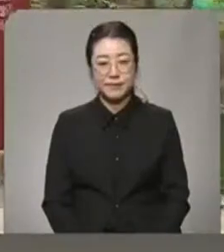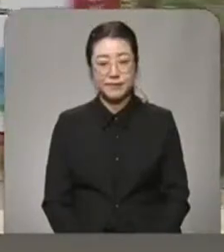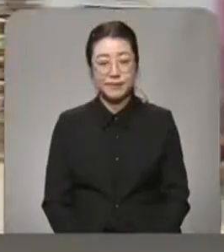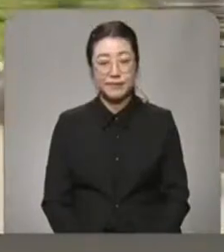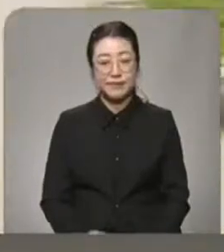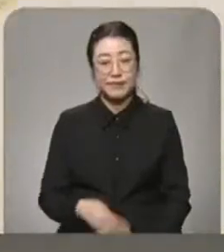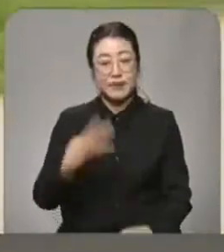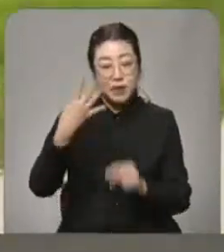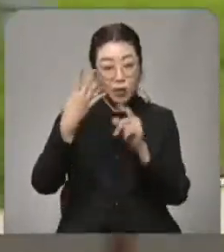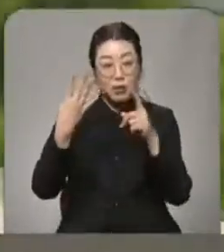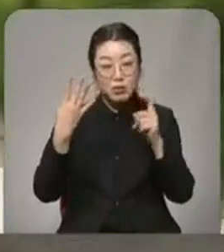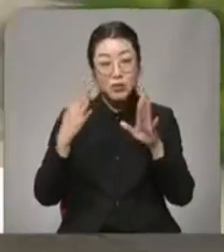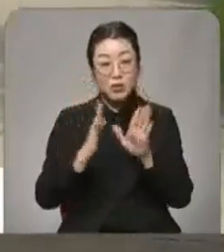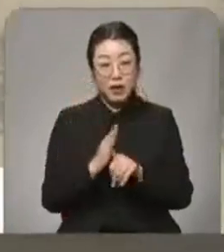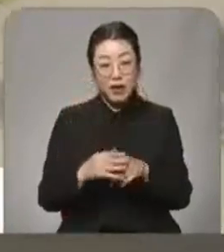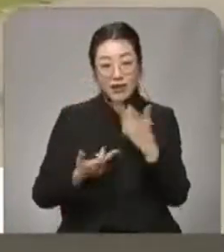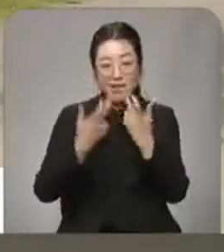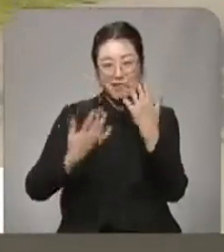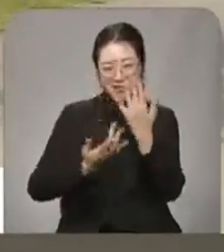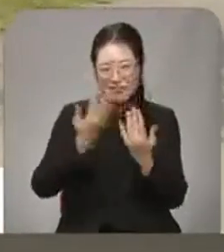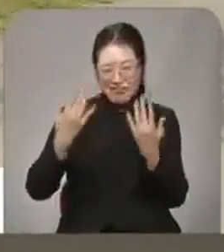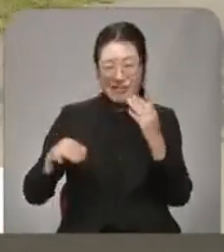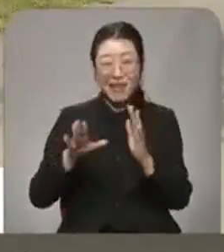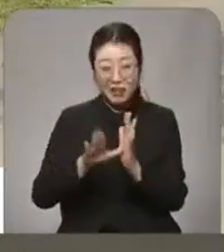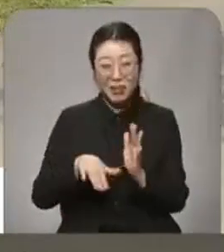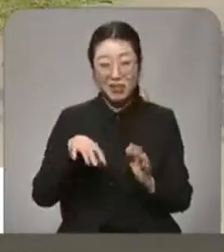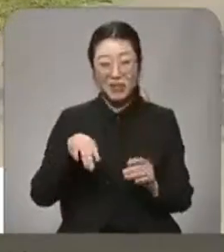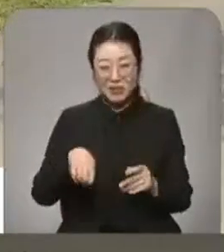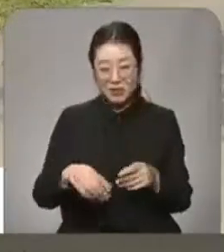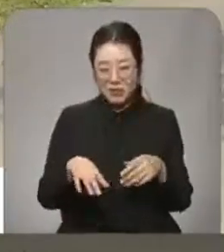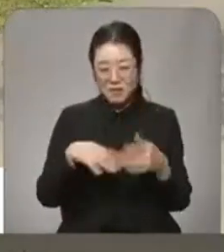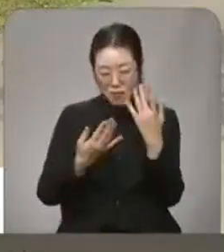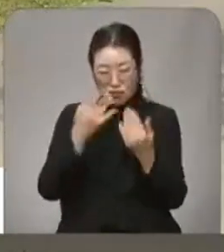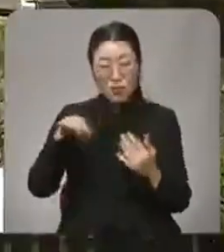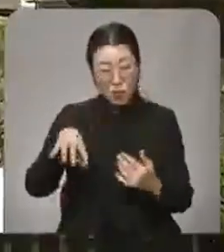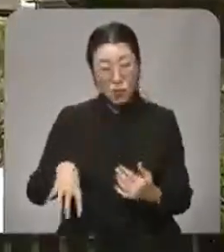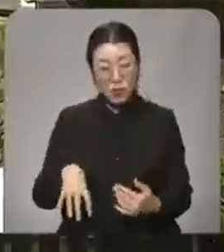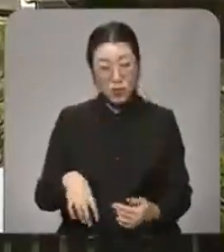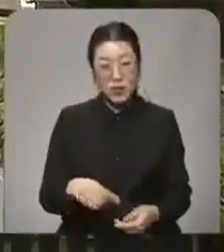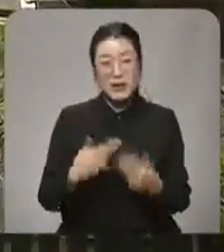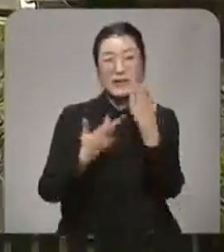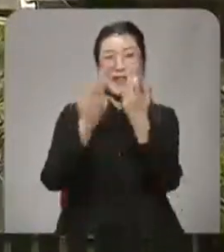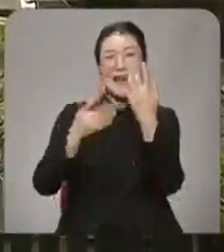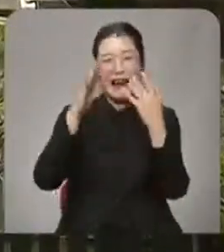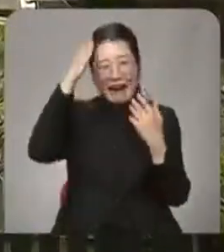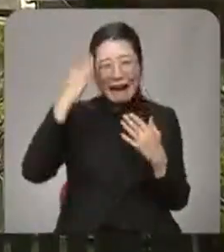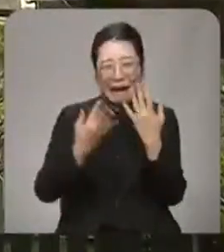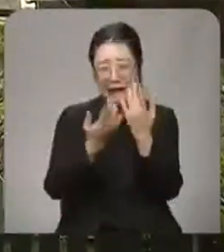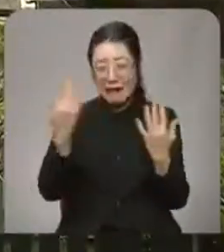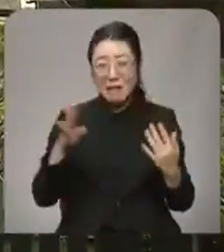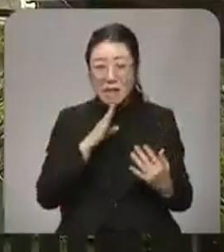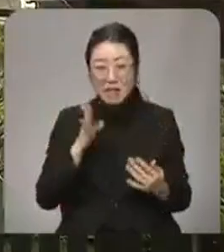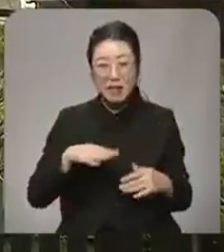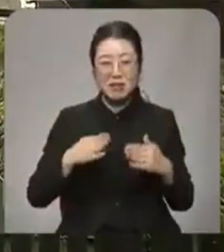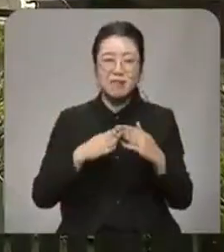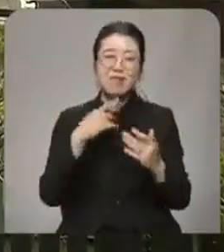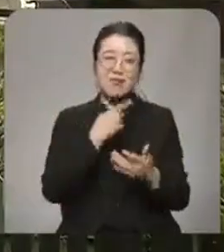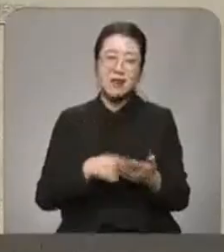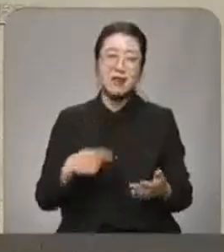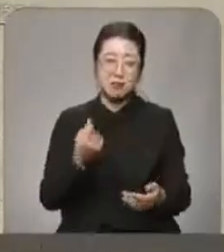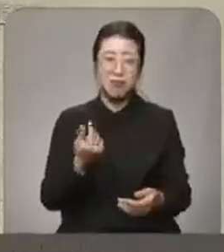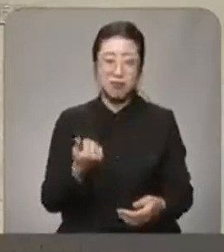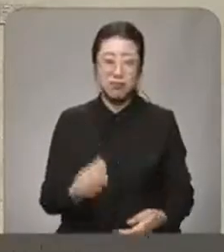지난달 11일 화마가 휩쓸고 간 강릉 경포동의 한 마을. 야산은 검게 탔지만 펜션과 주택 피해는